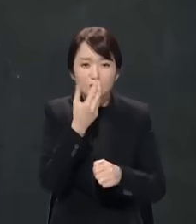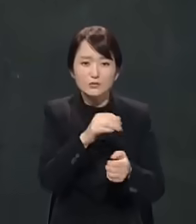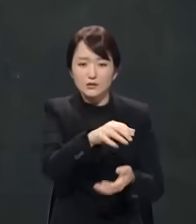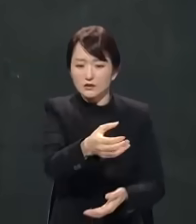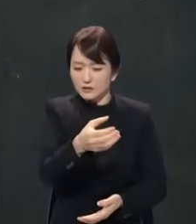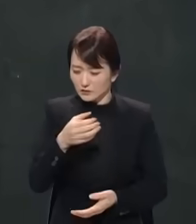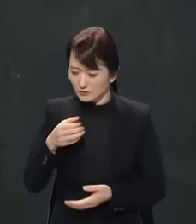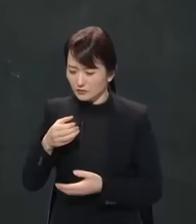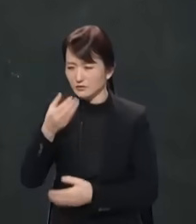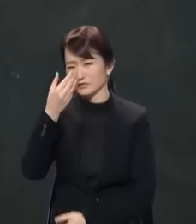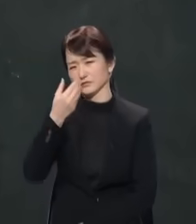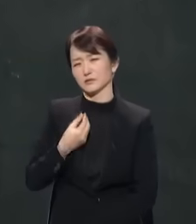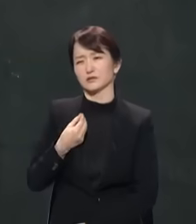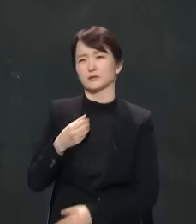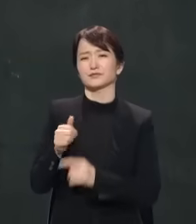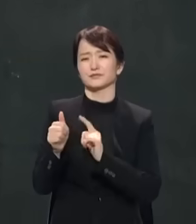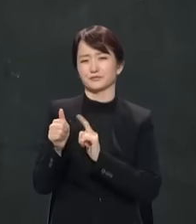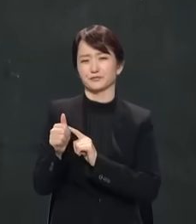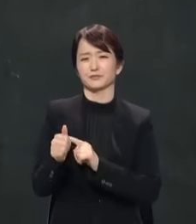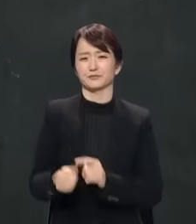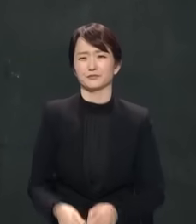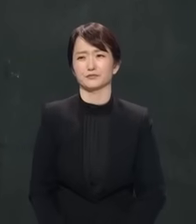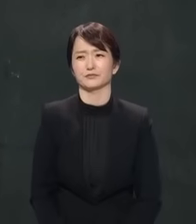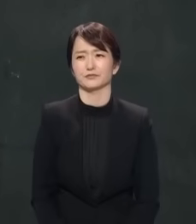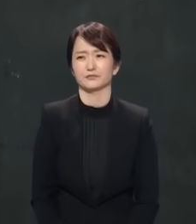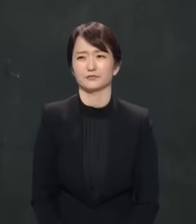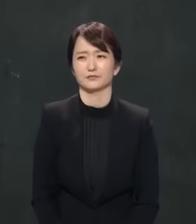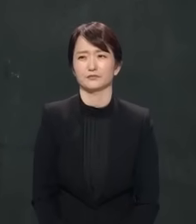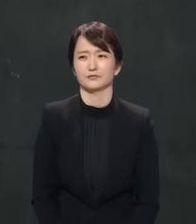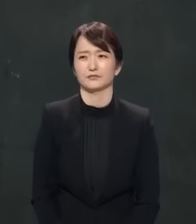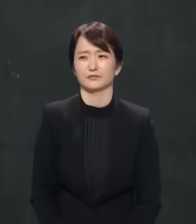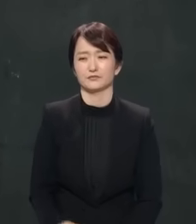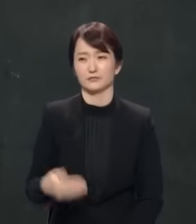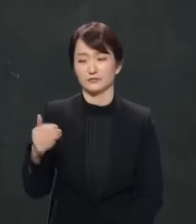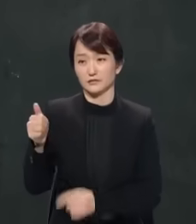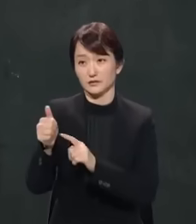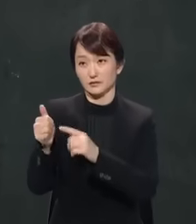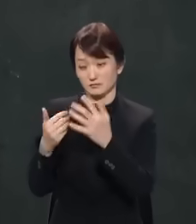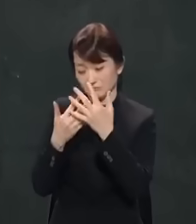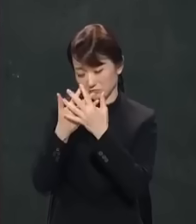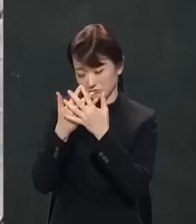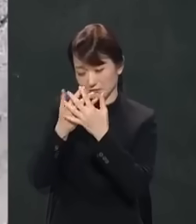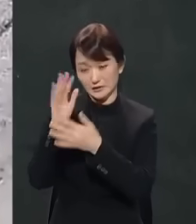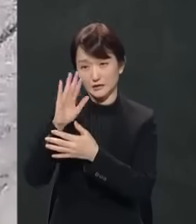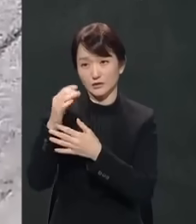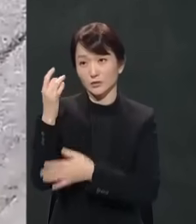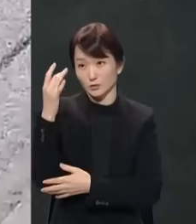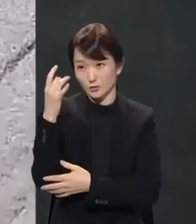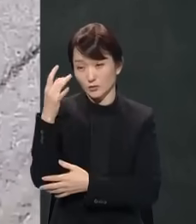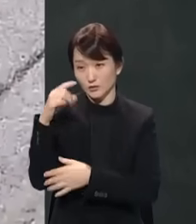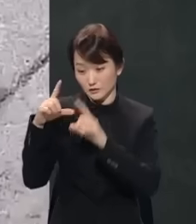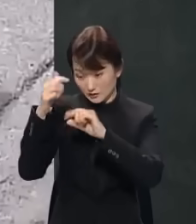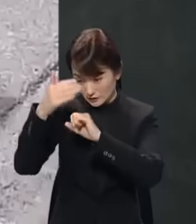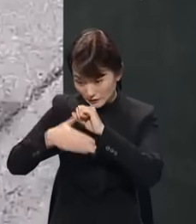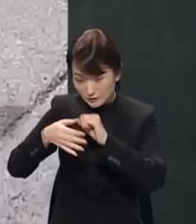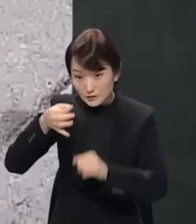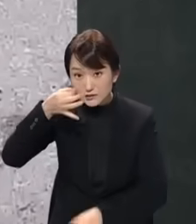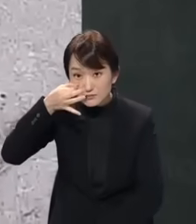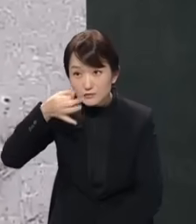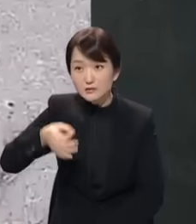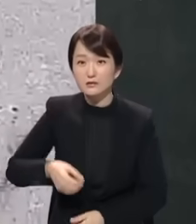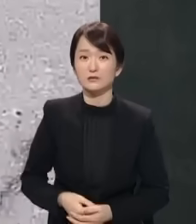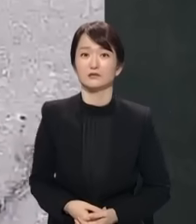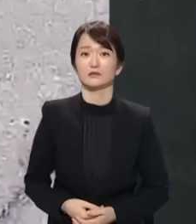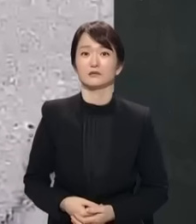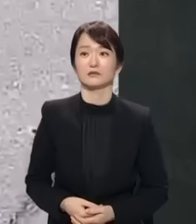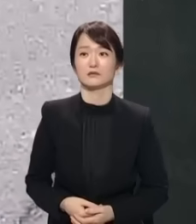드셨답니다. 이 아이고. 젊은 남성. 네. 제가 저 블러를 치지 않은 저 원본 사진 영상을 봤는데요. 얼마나